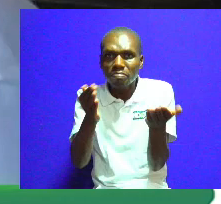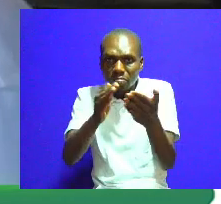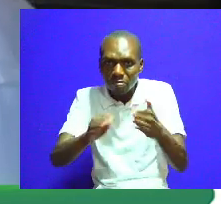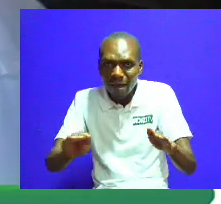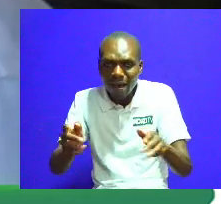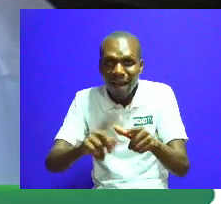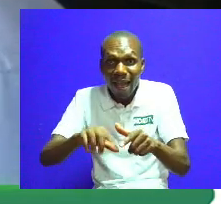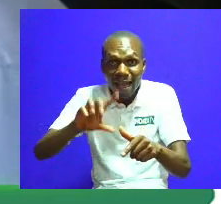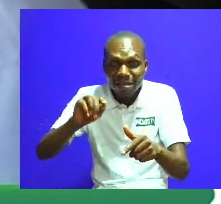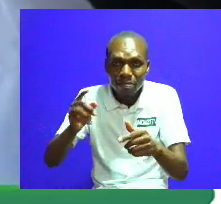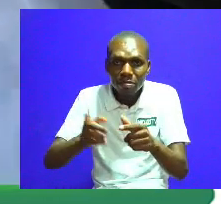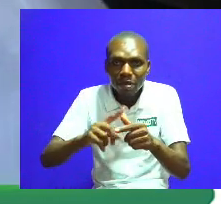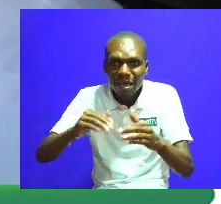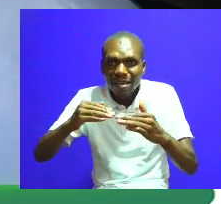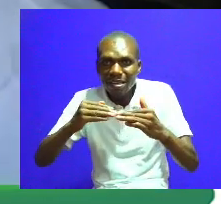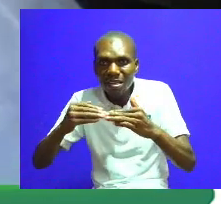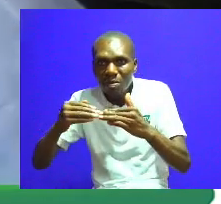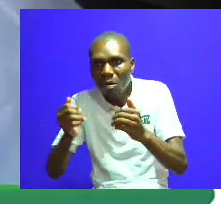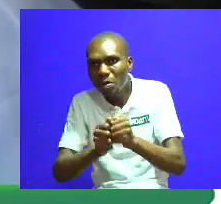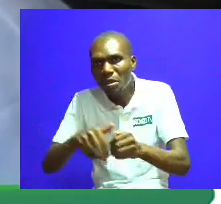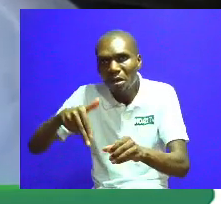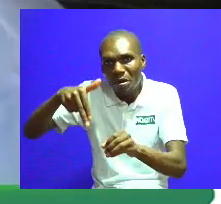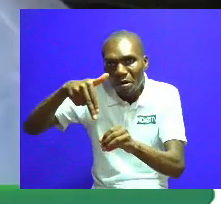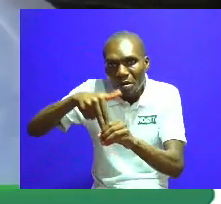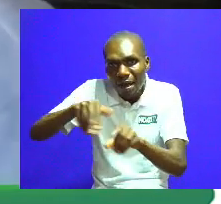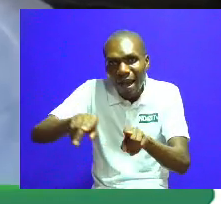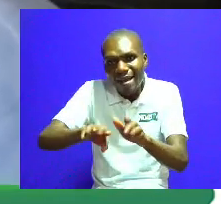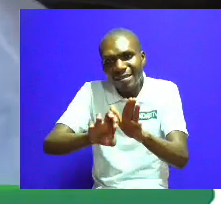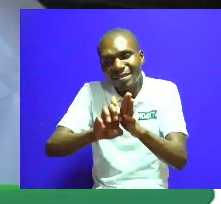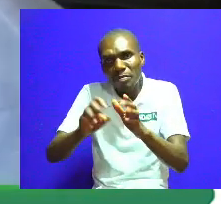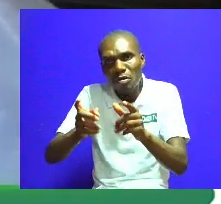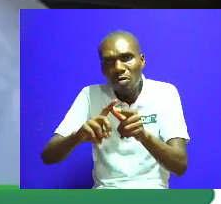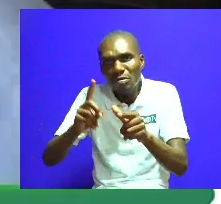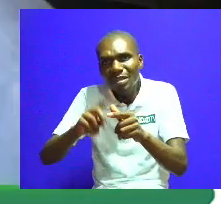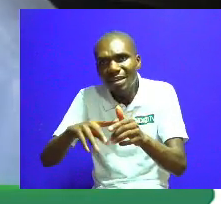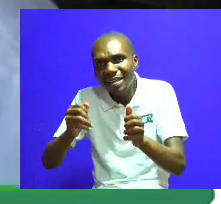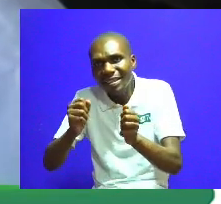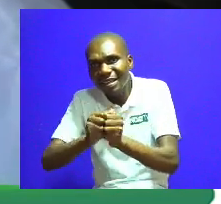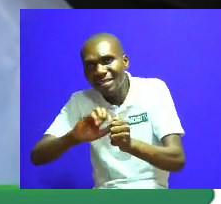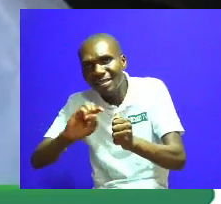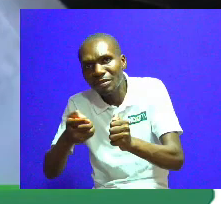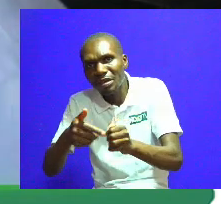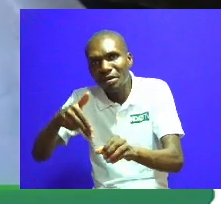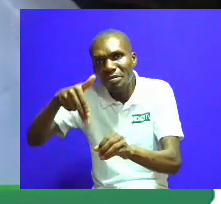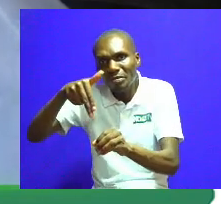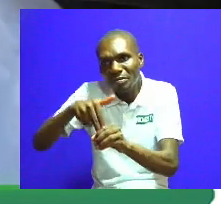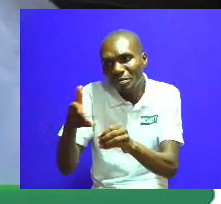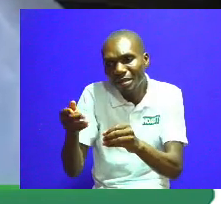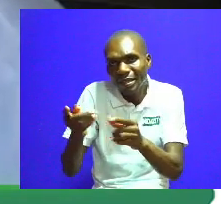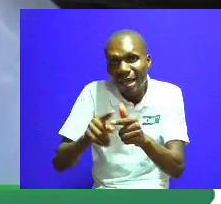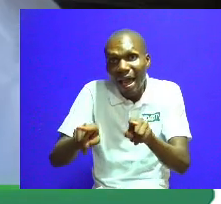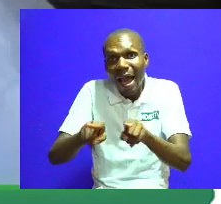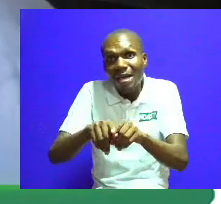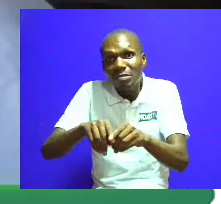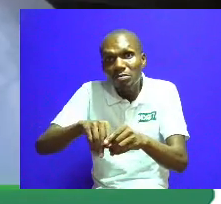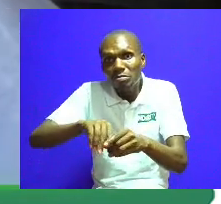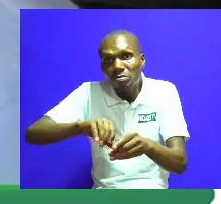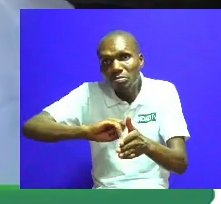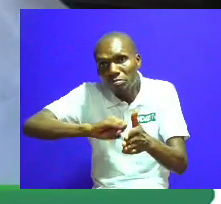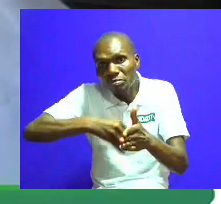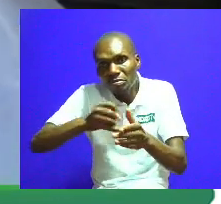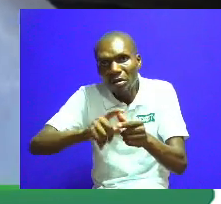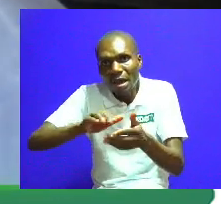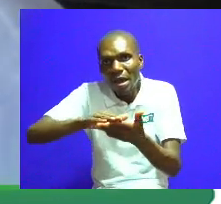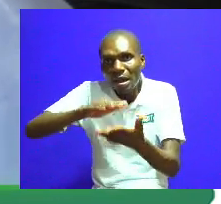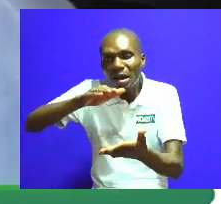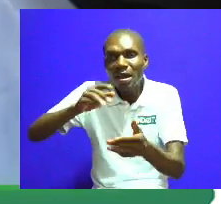cheap compared to fuel. Ukijaza gari kama hii kwa mfano itajana maybe around 10,000 shillings. But kama unaicharge na ijai kabisa 100